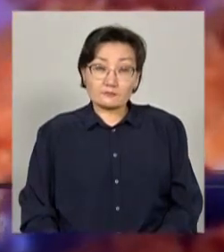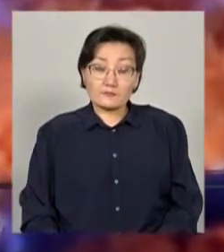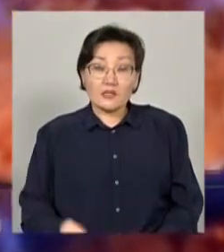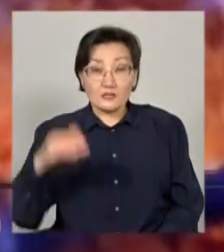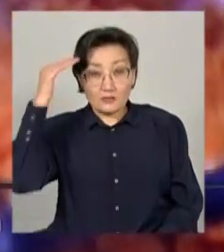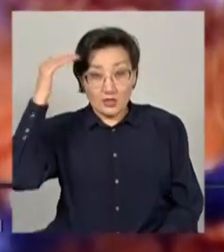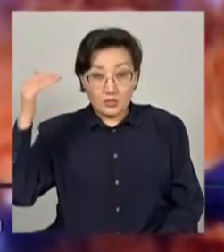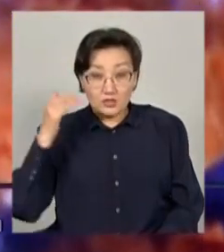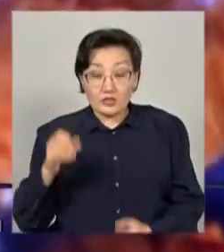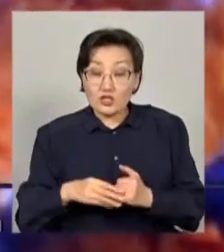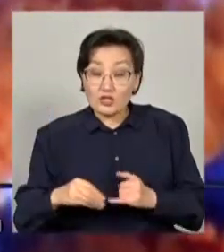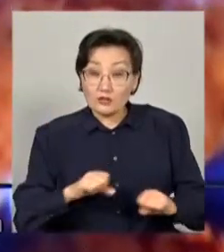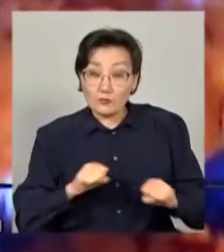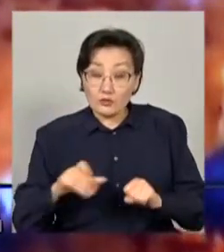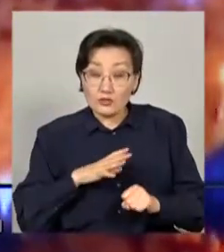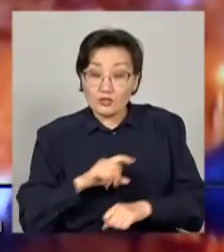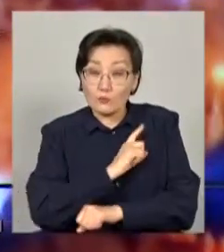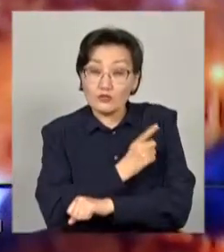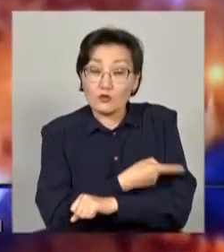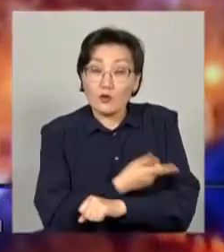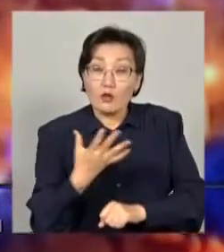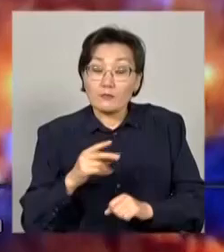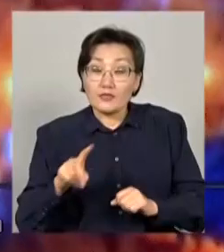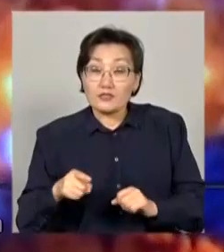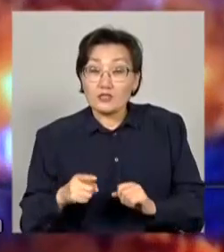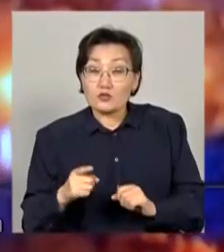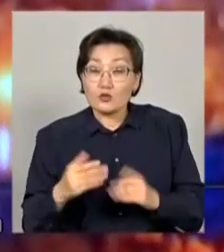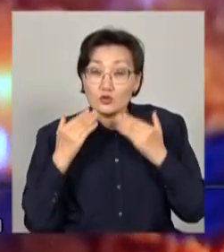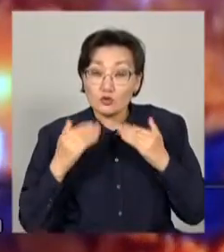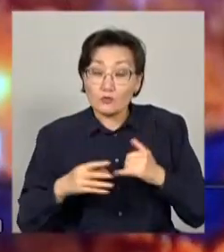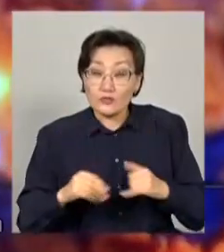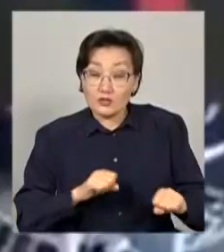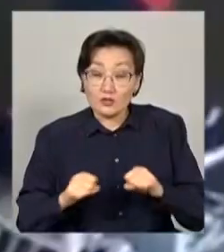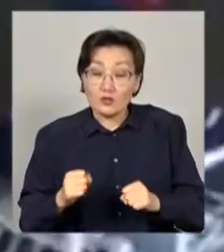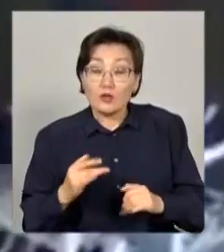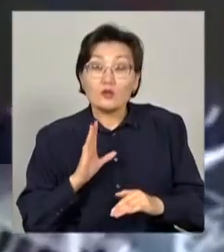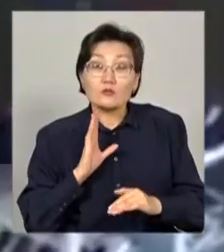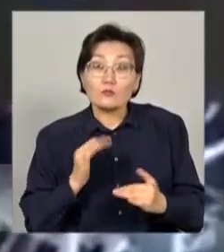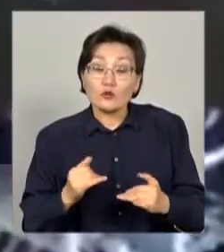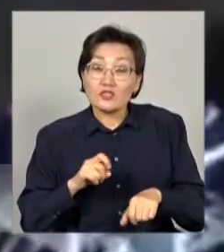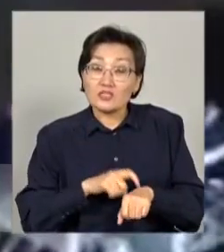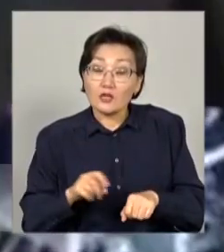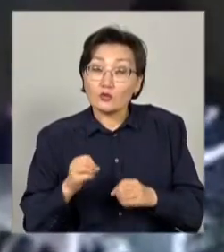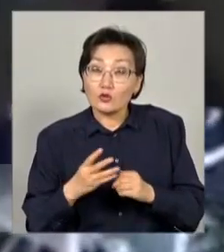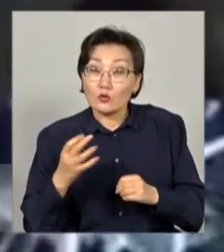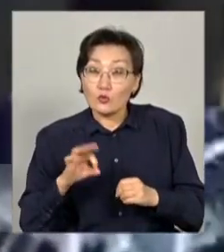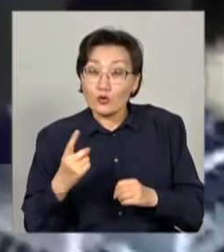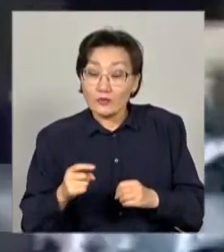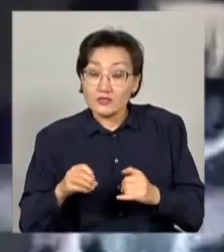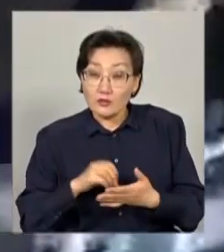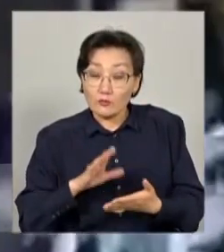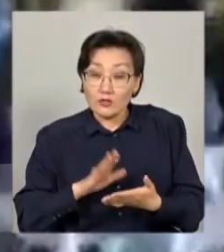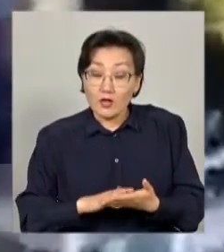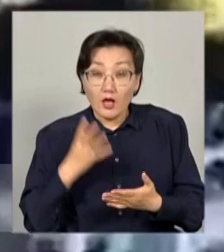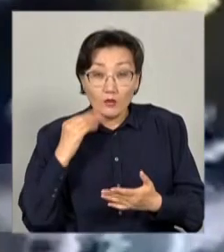Тәжікстанда тағы да жер сілкінді. Магнитудасы 5-ке жеткен соңғы дүмпу бүгін сағат 14:01-де тіркелді. Жер сілкінісінің